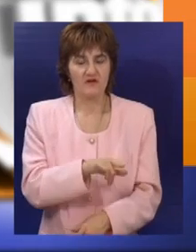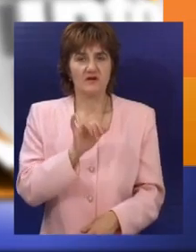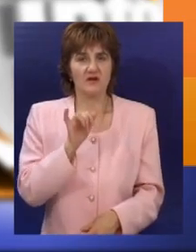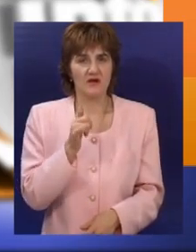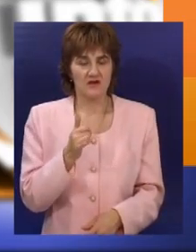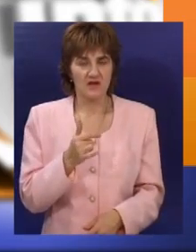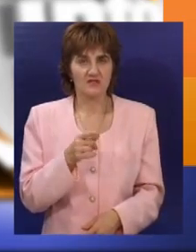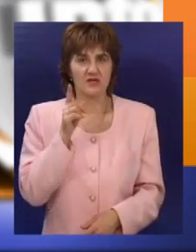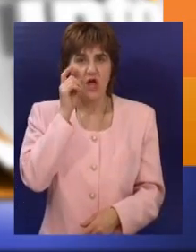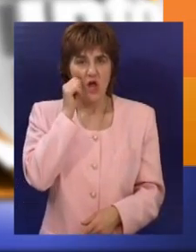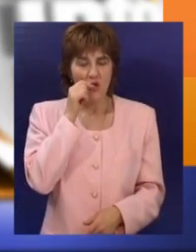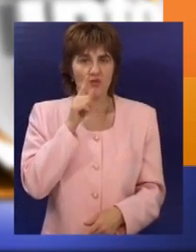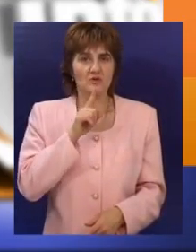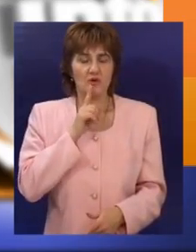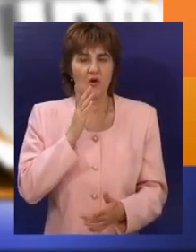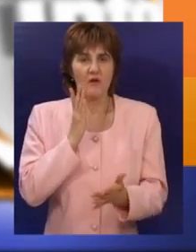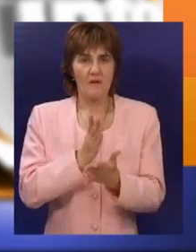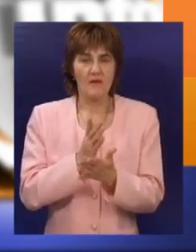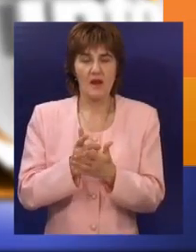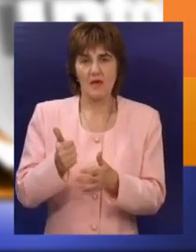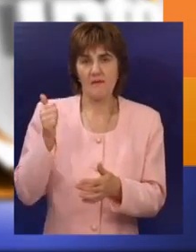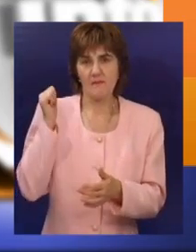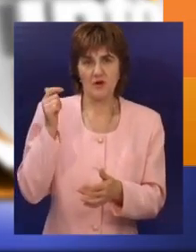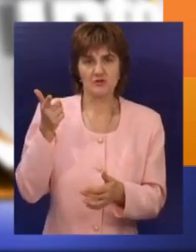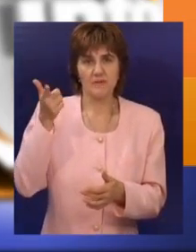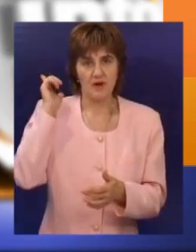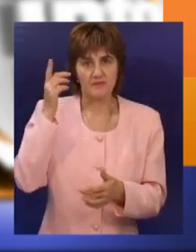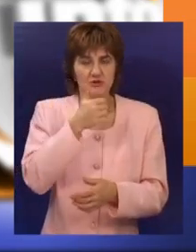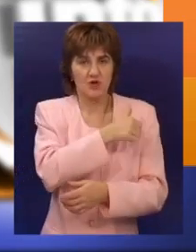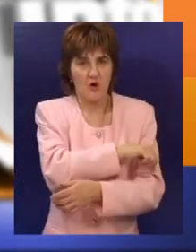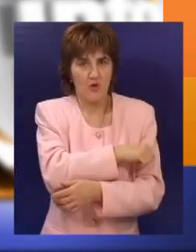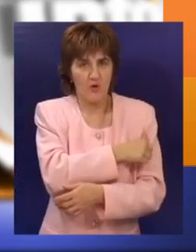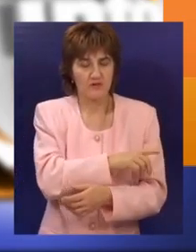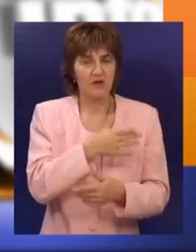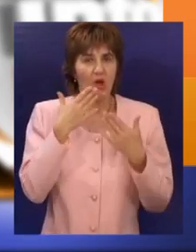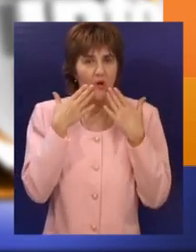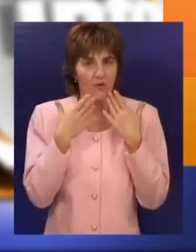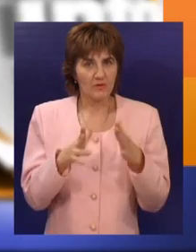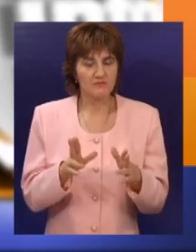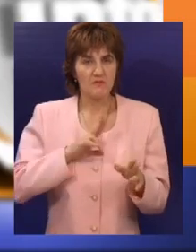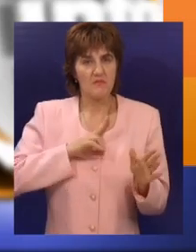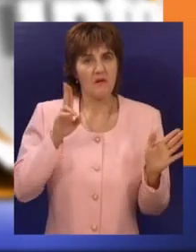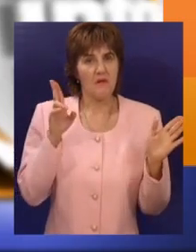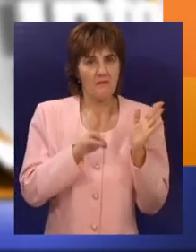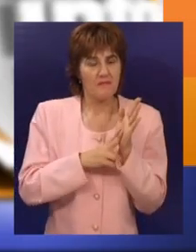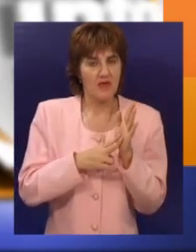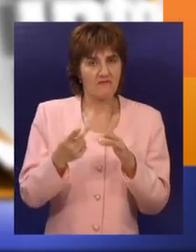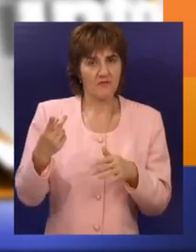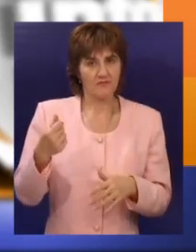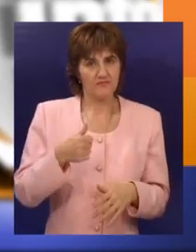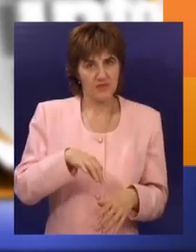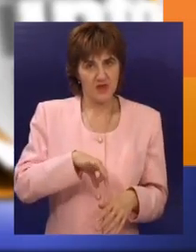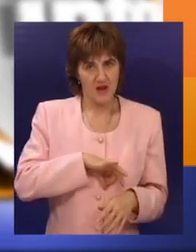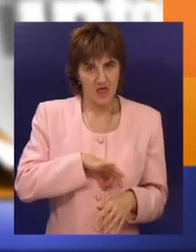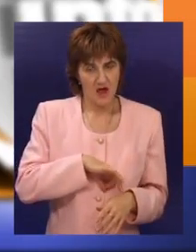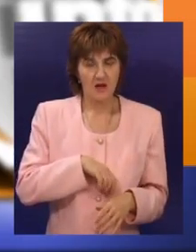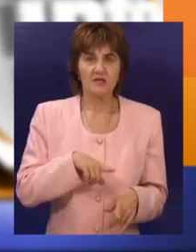potpuna diskriminacija ljudi koji su ostvarili pravo po osnovu rada i iz